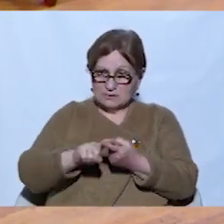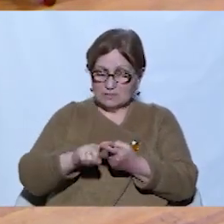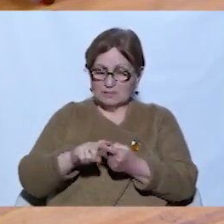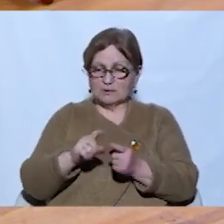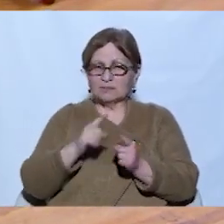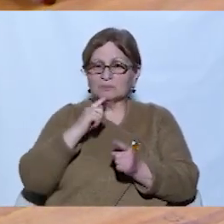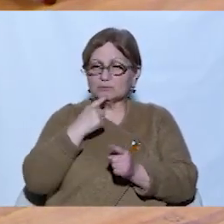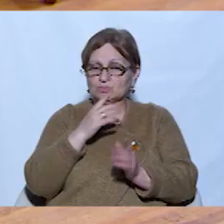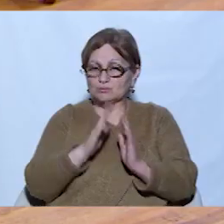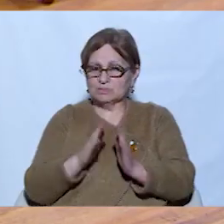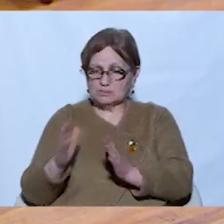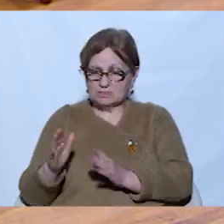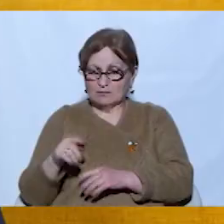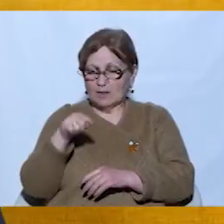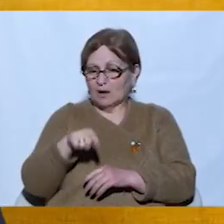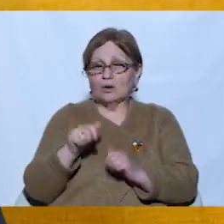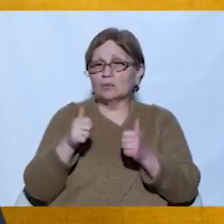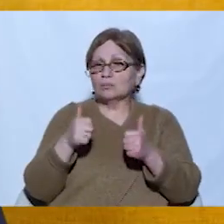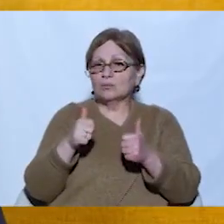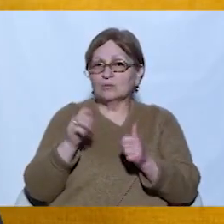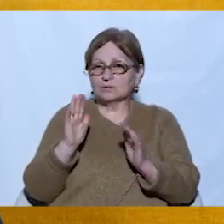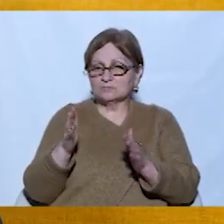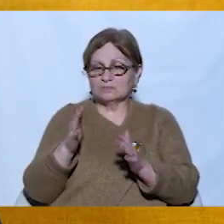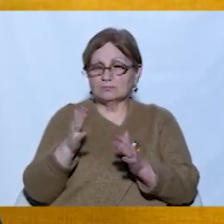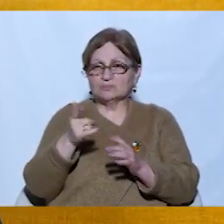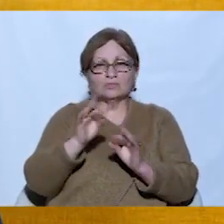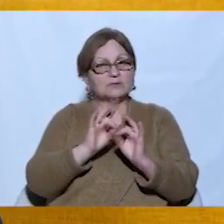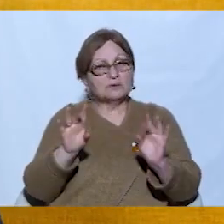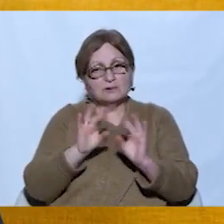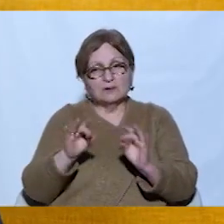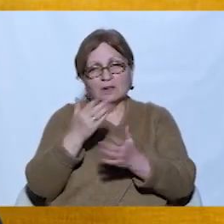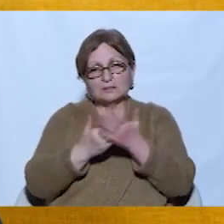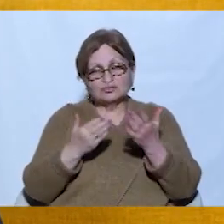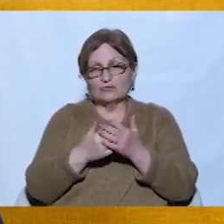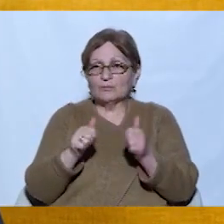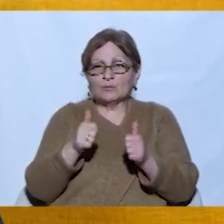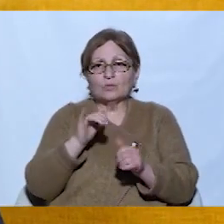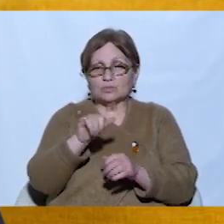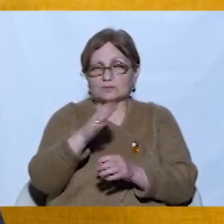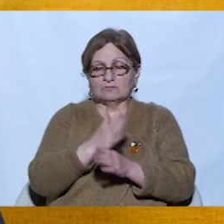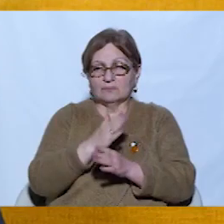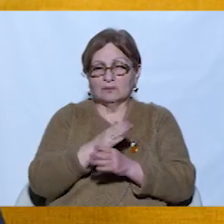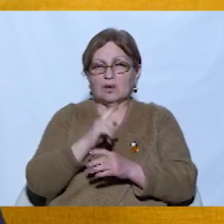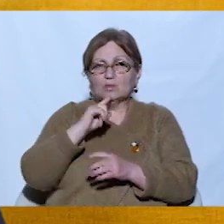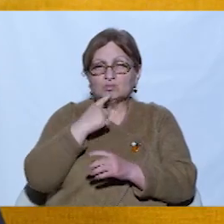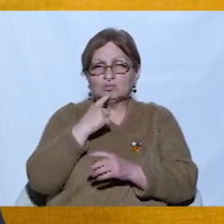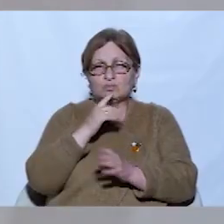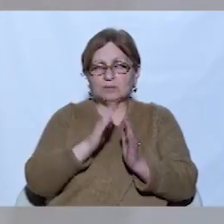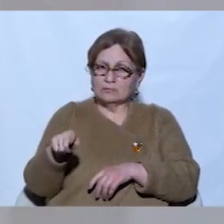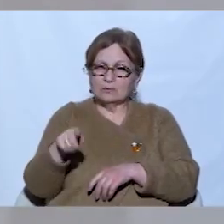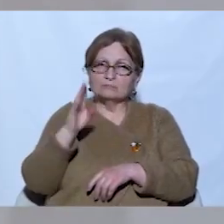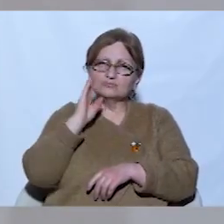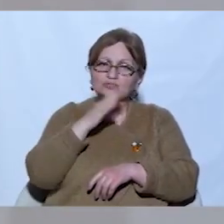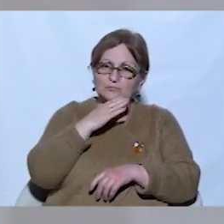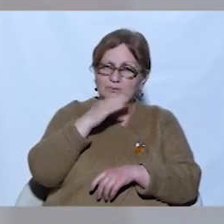იღებს. როდესაც საქმე ეხება რთულ ქცევას, აი აქ როგორ ხდება და რა ტიპის რჩევები და რეკომენდაციები შეგიძლიათ